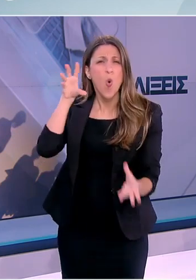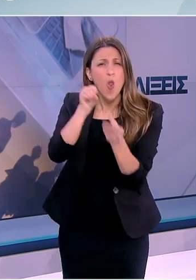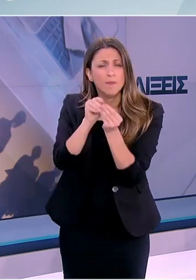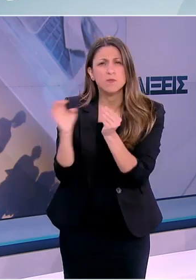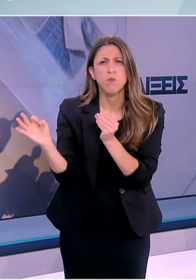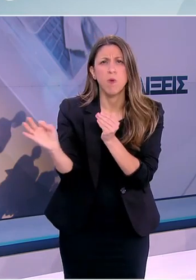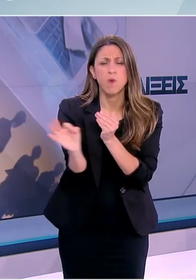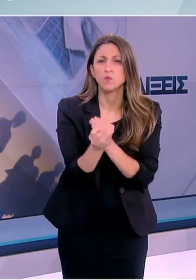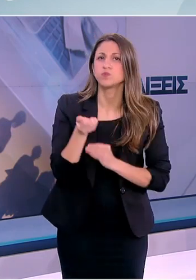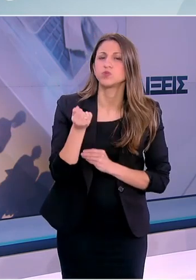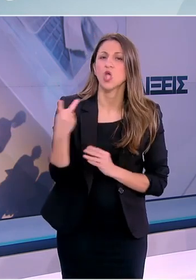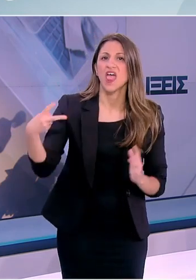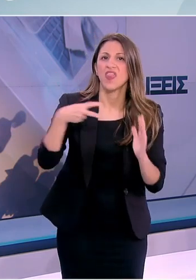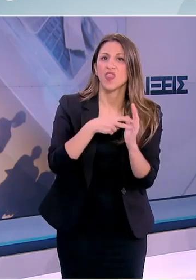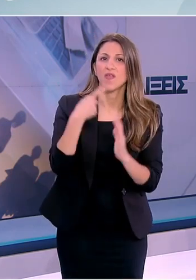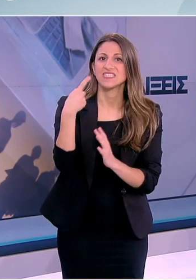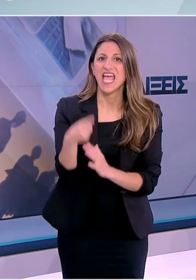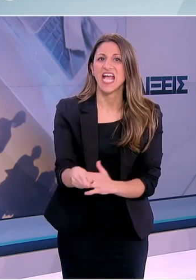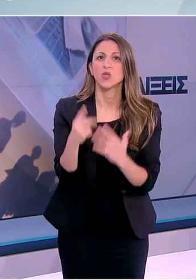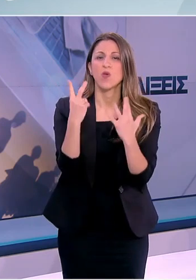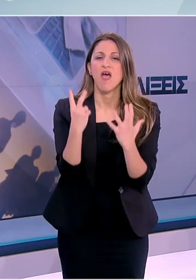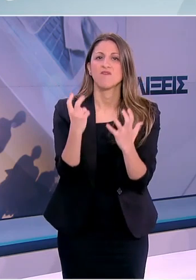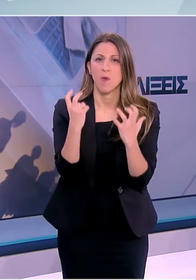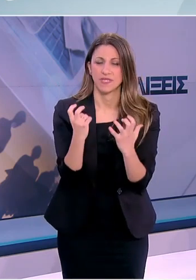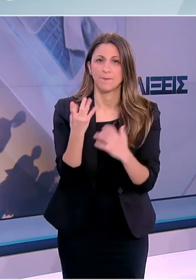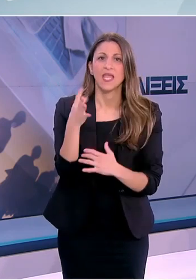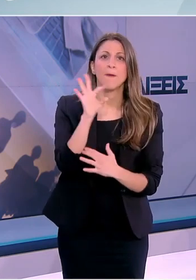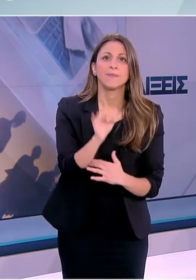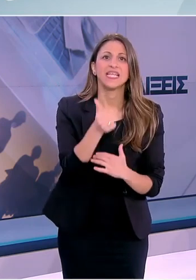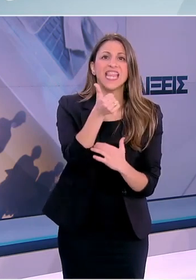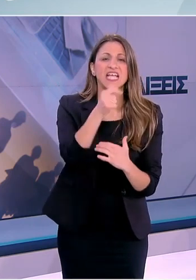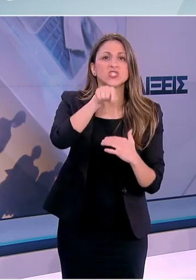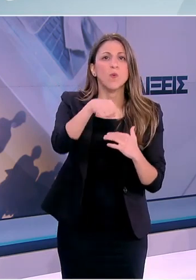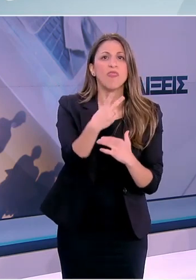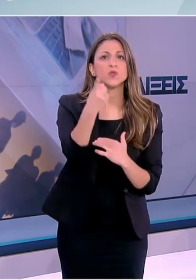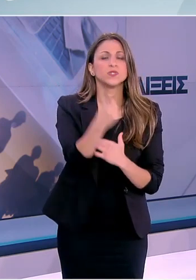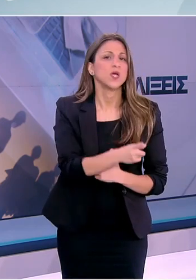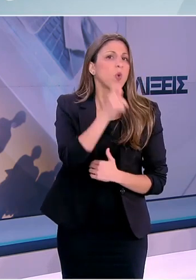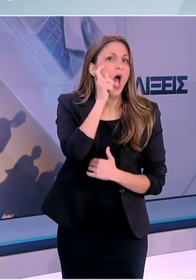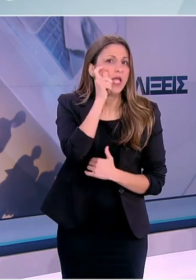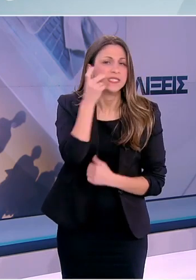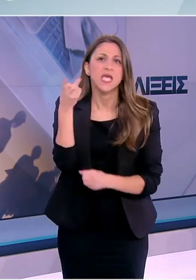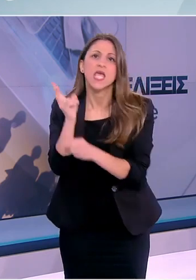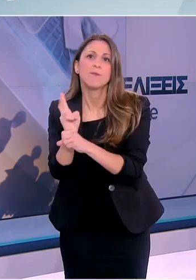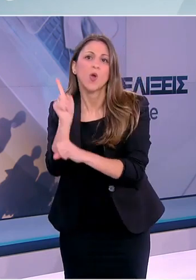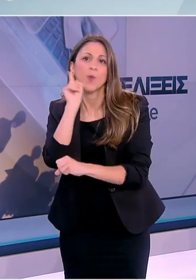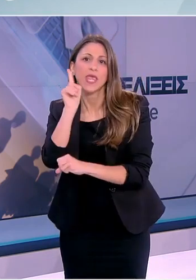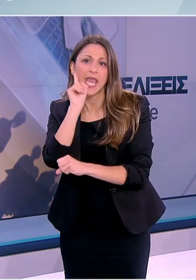των κρουσμάτων είναι 2.170. Το 56,2% αφορά άνδρες.